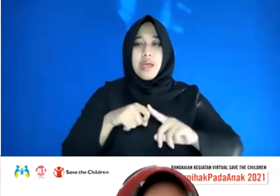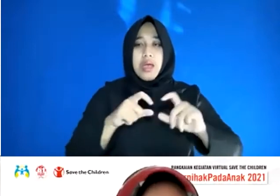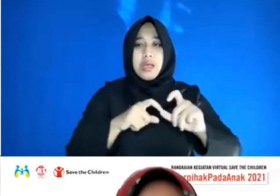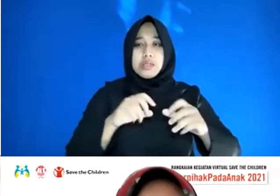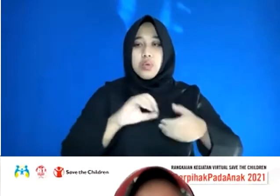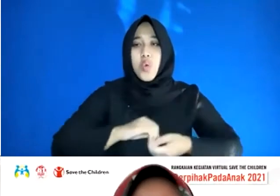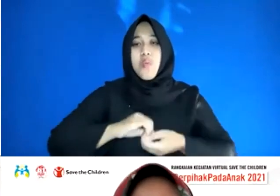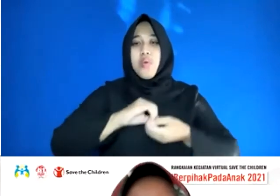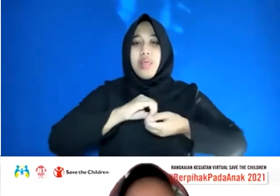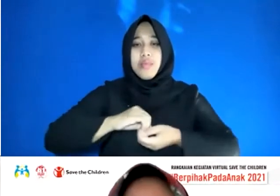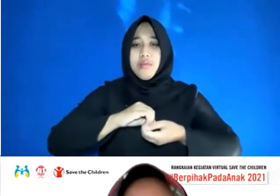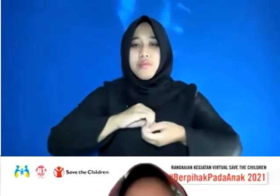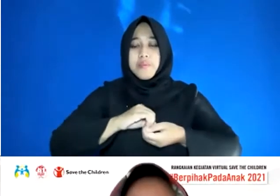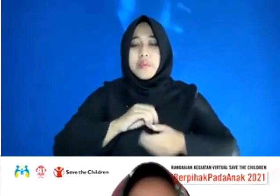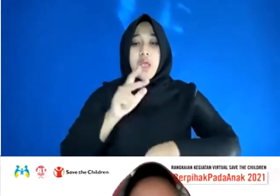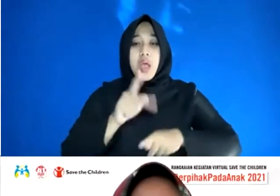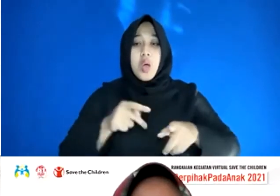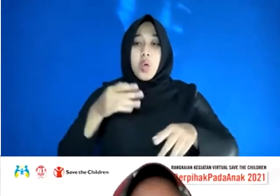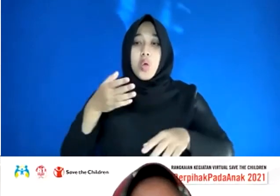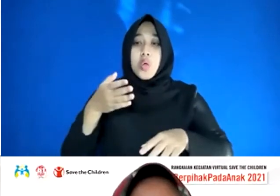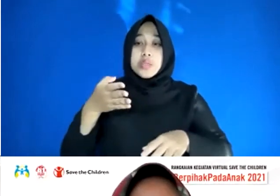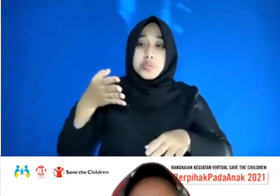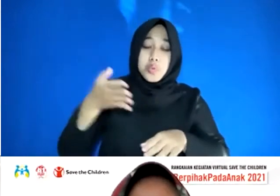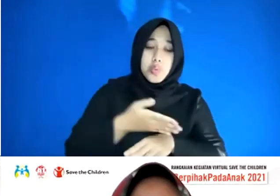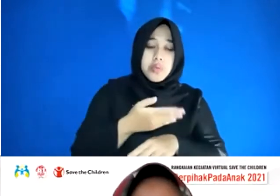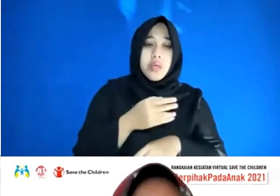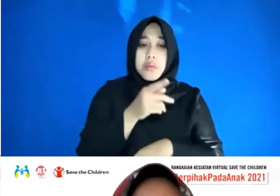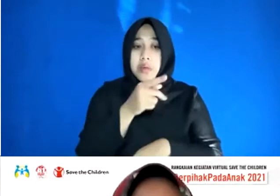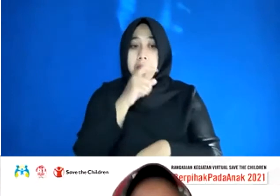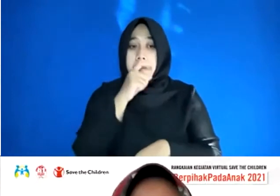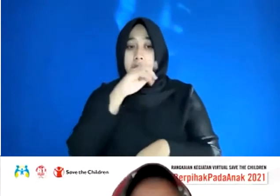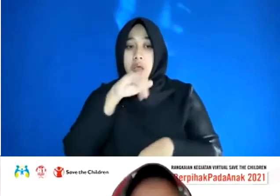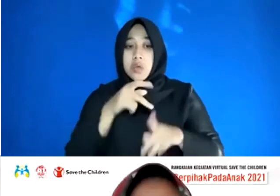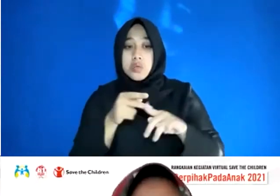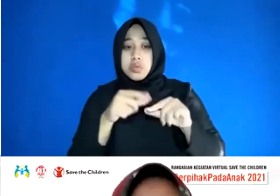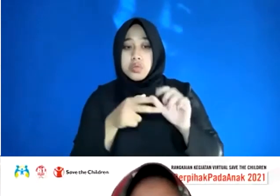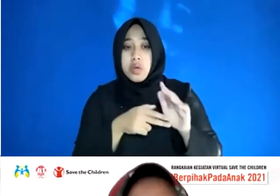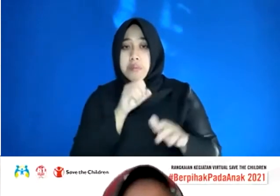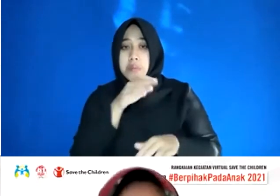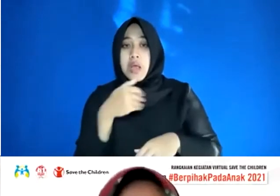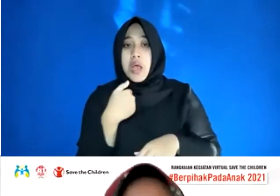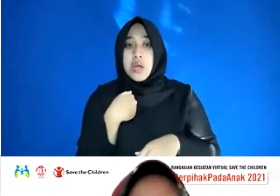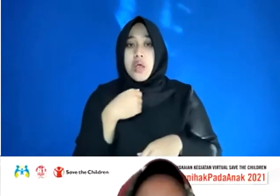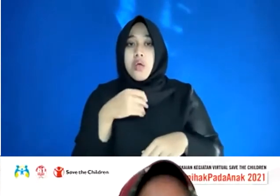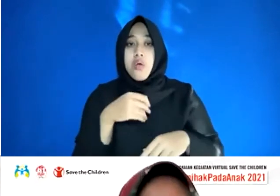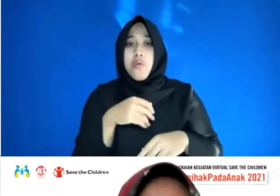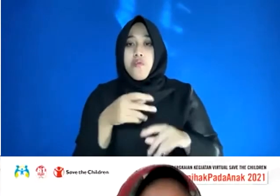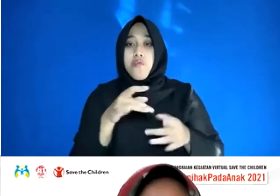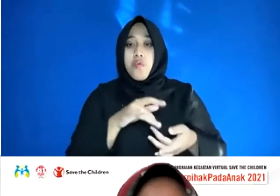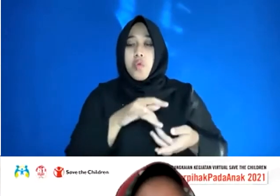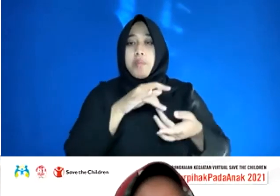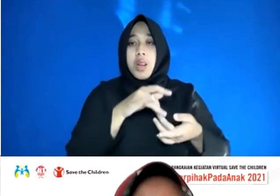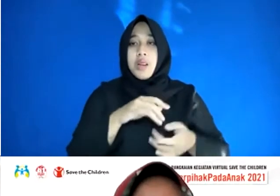kolaboratif, Mbak Esti. Jadi kalau tadi Mas Jumali mengatakan ada yang formal informal, kita juga lakukan